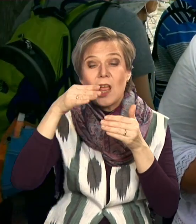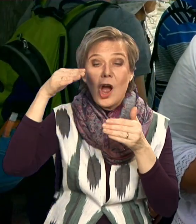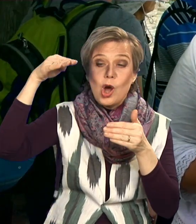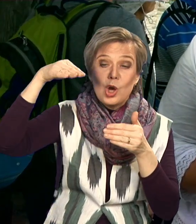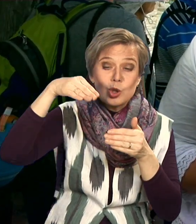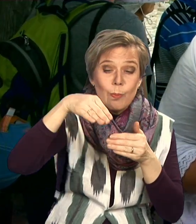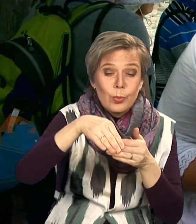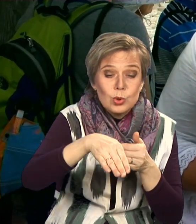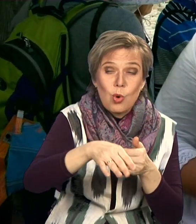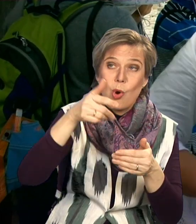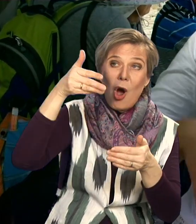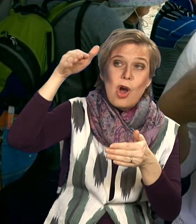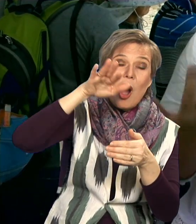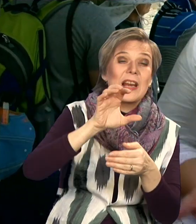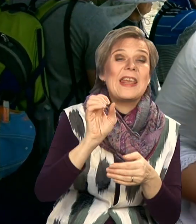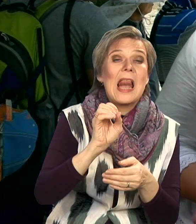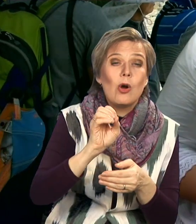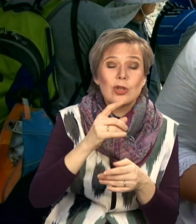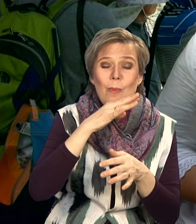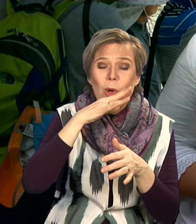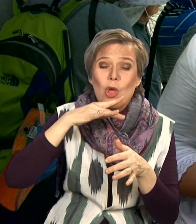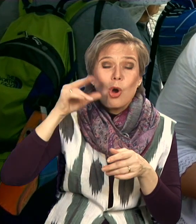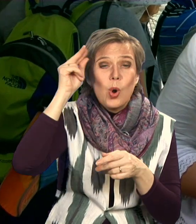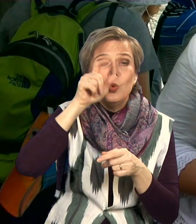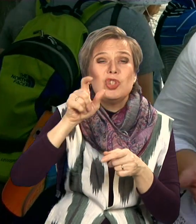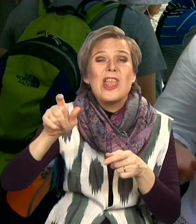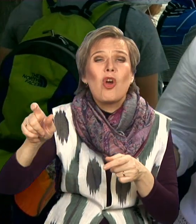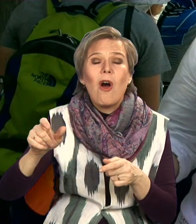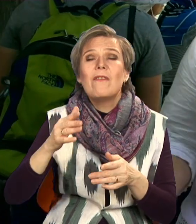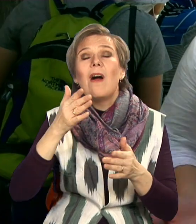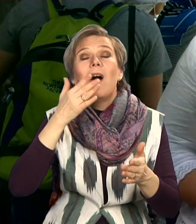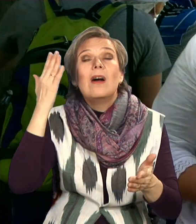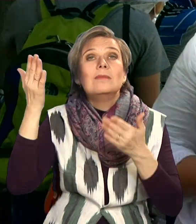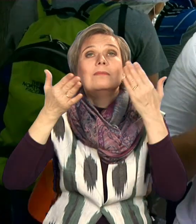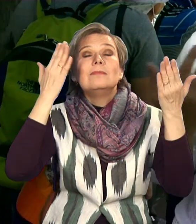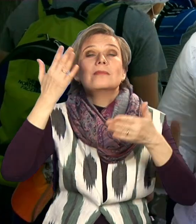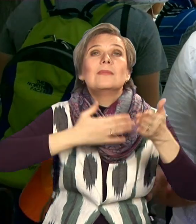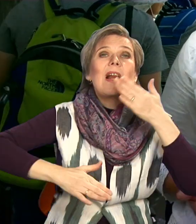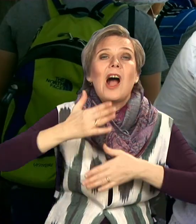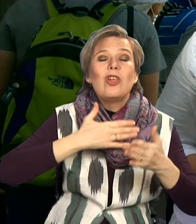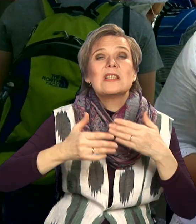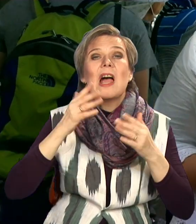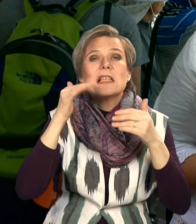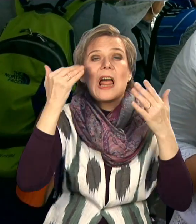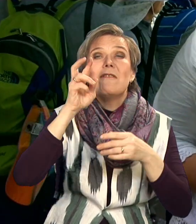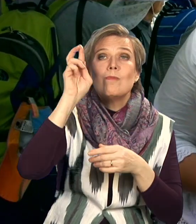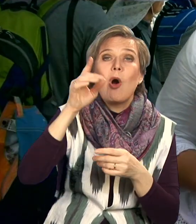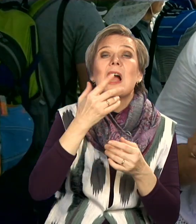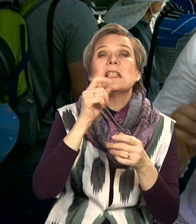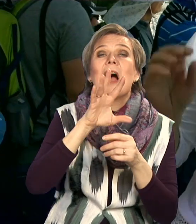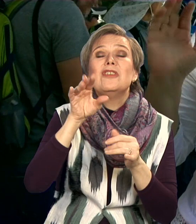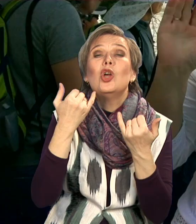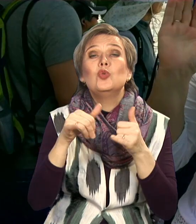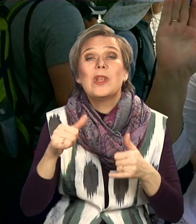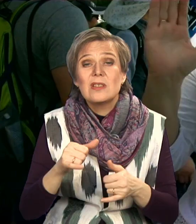горы Елеонской. Все множество учеников начало в радости велигласно славить Бога за все чудеса, какие видели они,